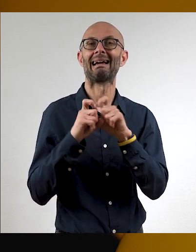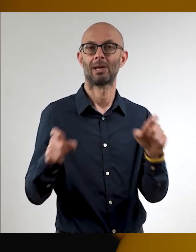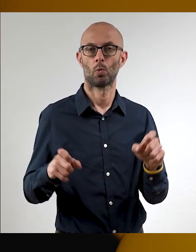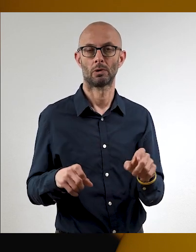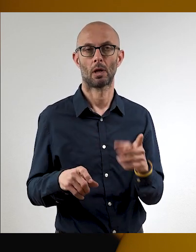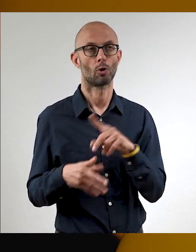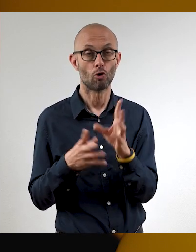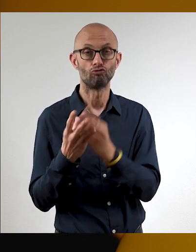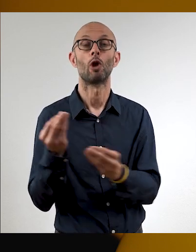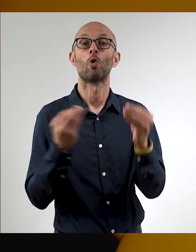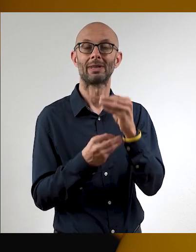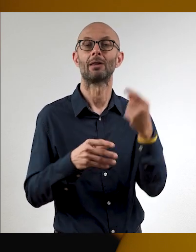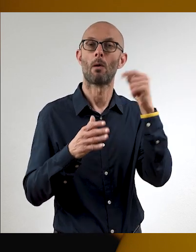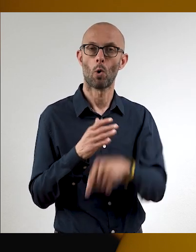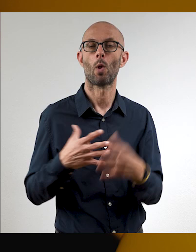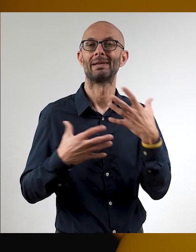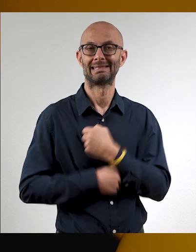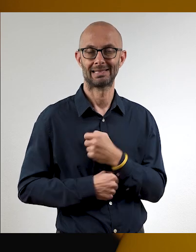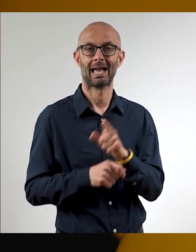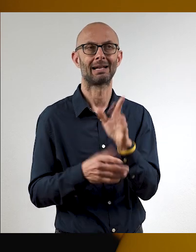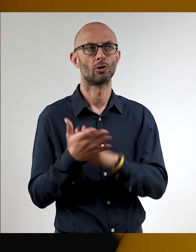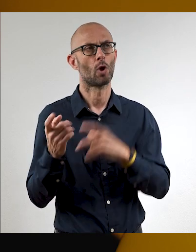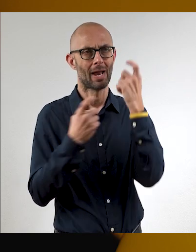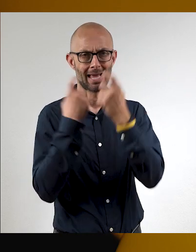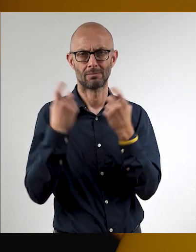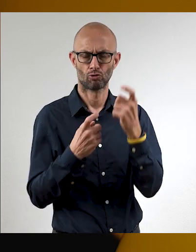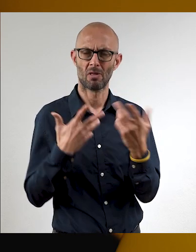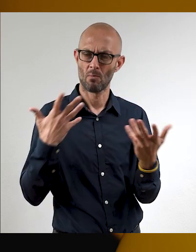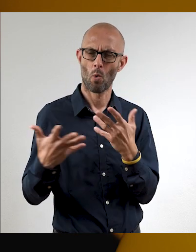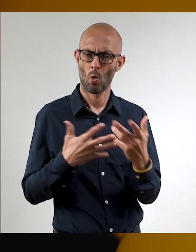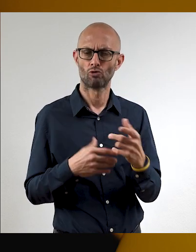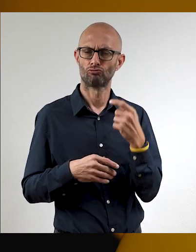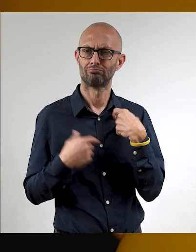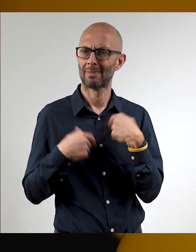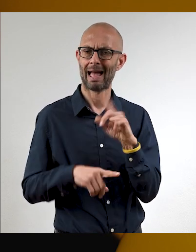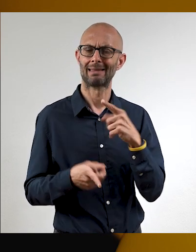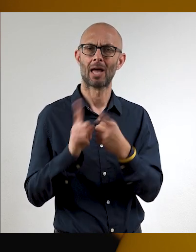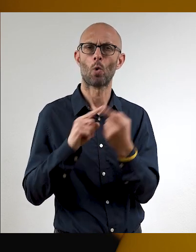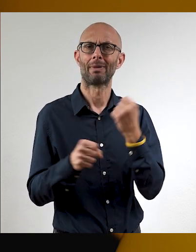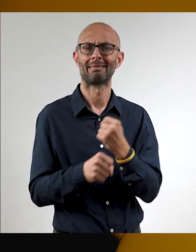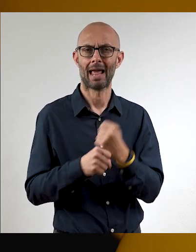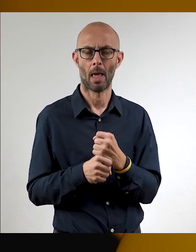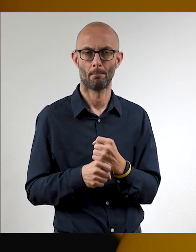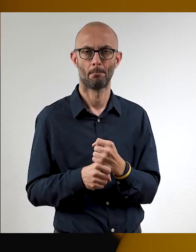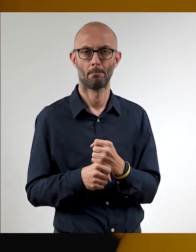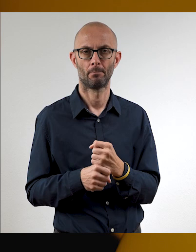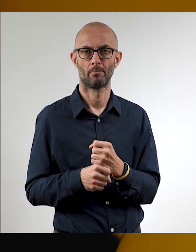pravi, se še dodatno poglobi stiska, ker začnejo razmišljati, da mogoče oni nekaj narobe delajo. A ne?